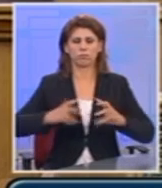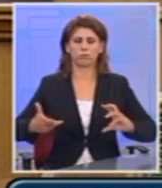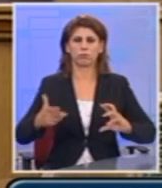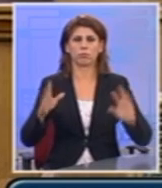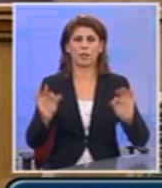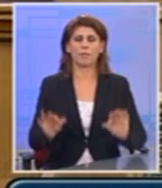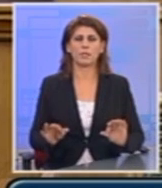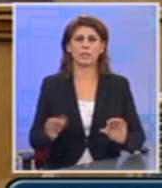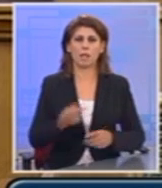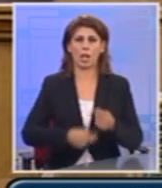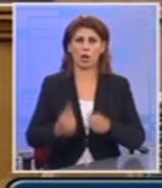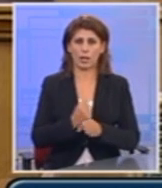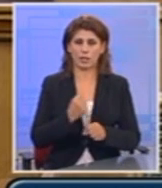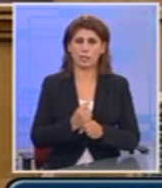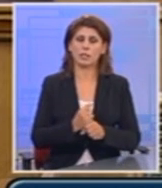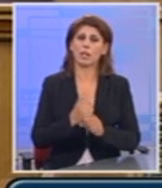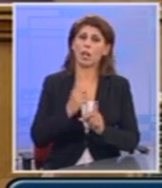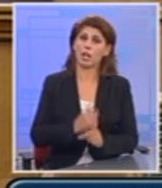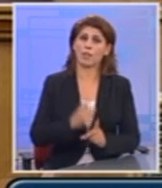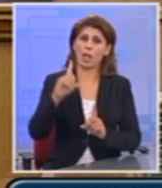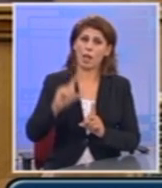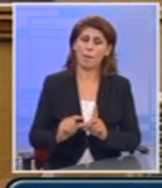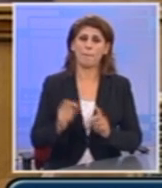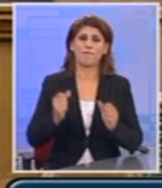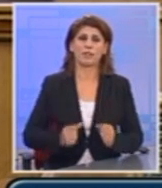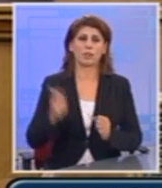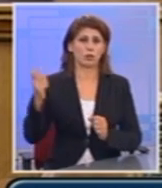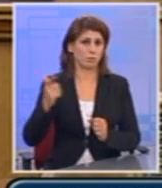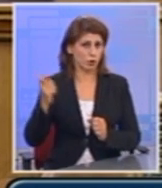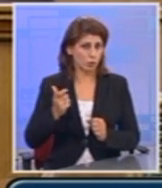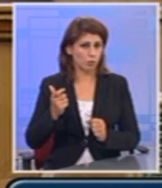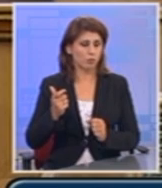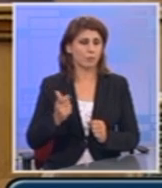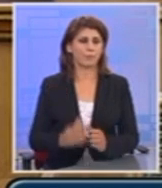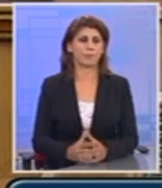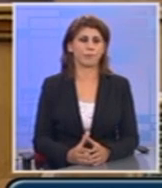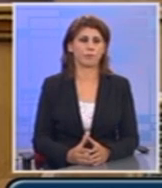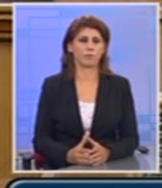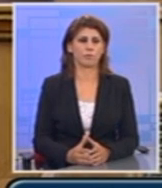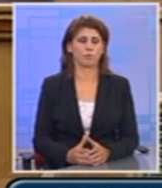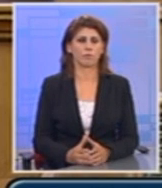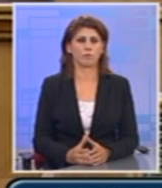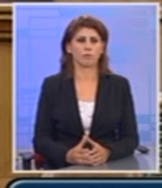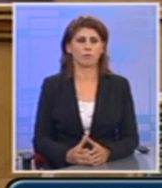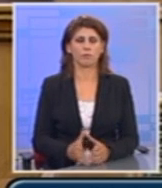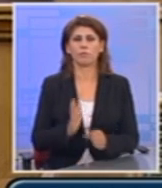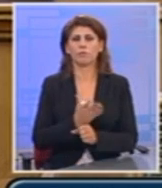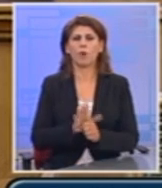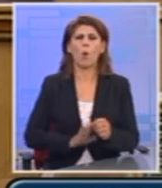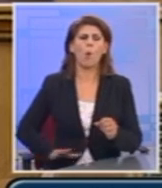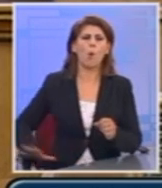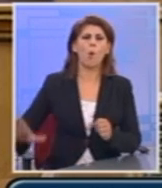εργασίας ιδιαιτέρως χαμηλό χαμηλότερους βασικούς μισθούς και από συναρμολόγηση όλων των θεσμών